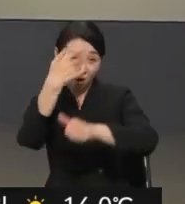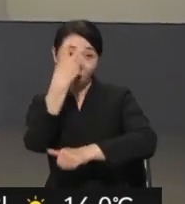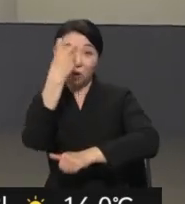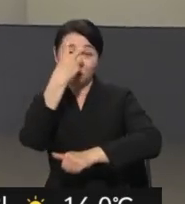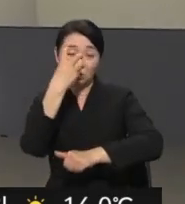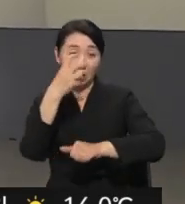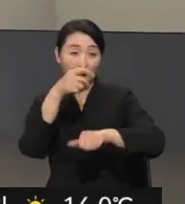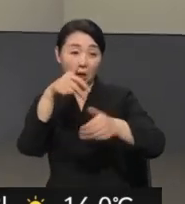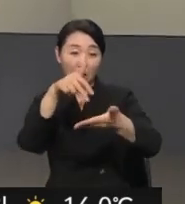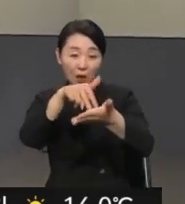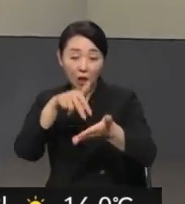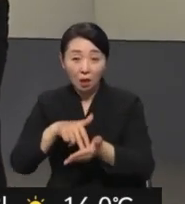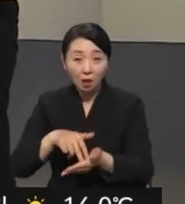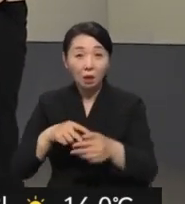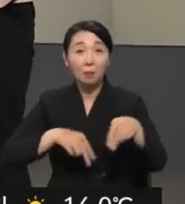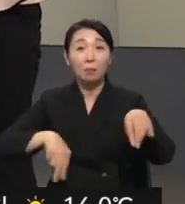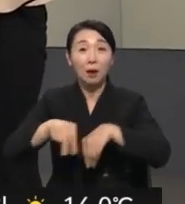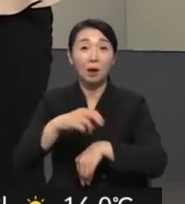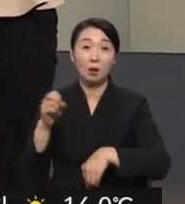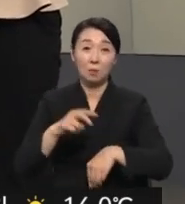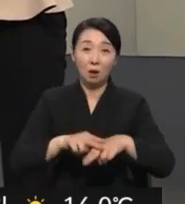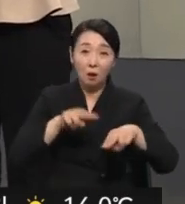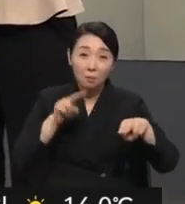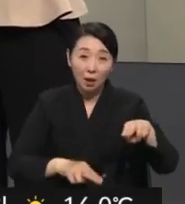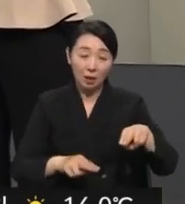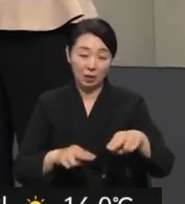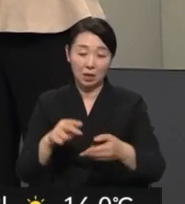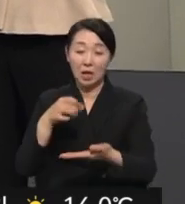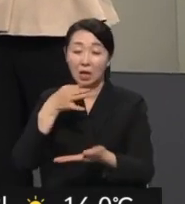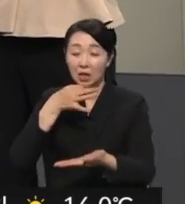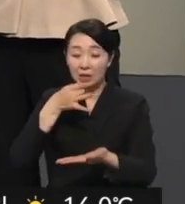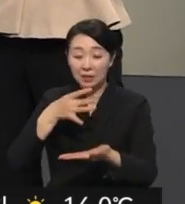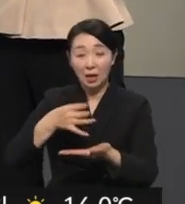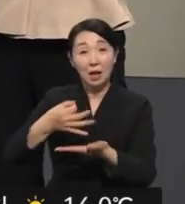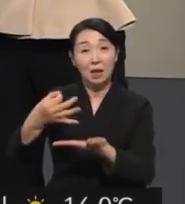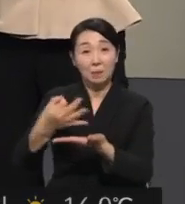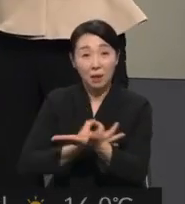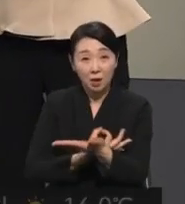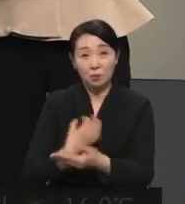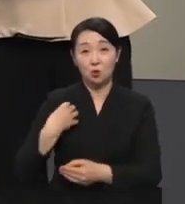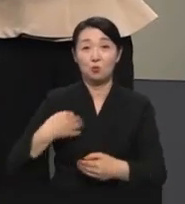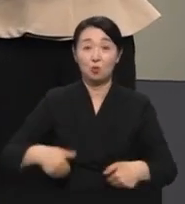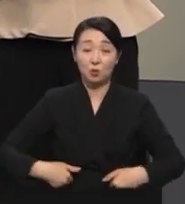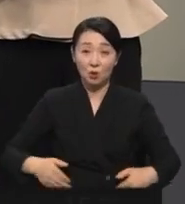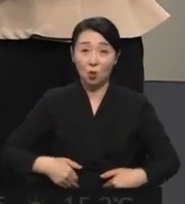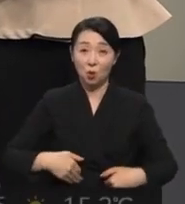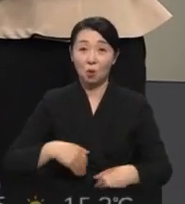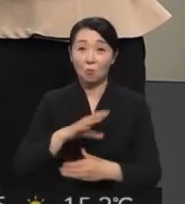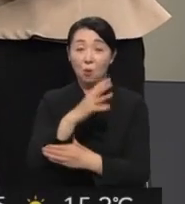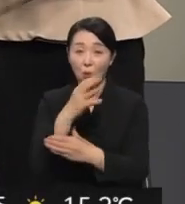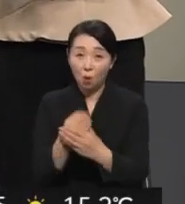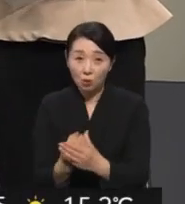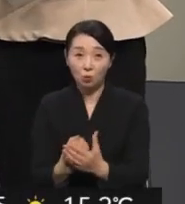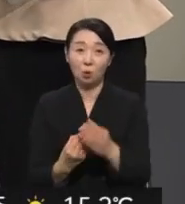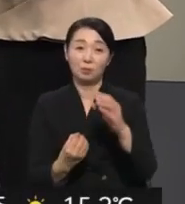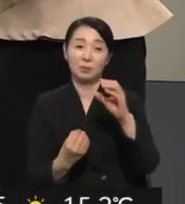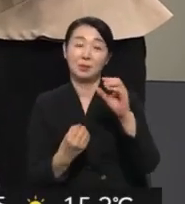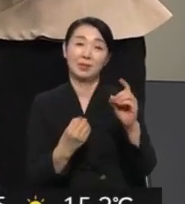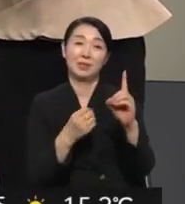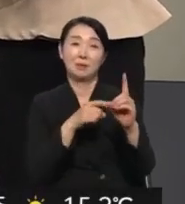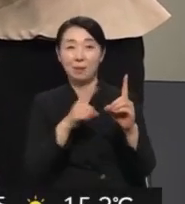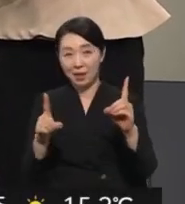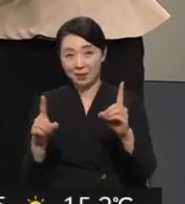적반하장, 불명예 퇴진, 쌀 매입 의무화, 월드컵 D-30입니다. 그야말로